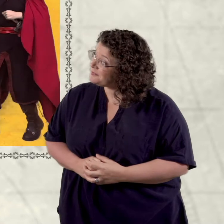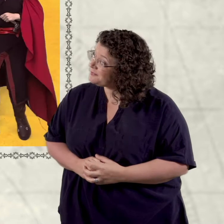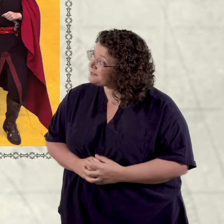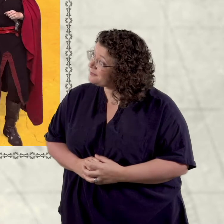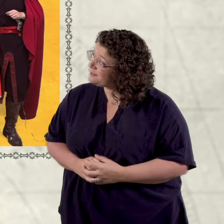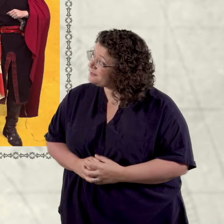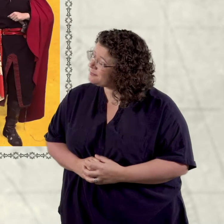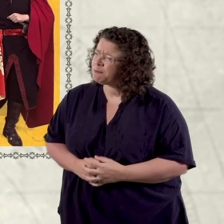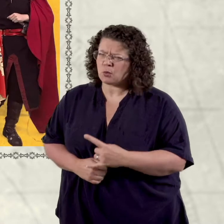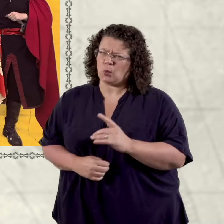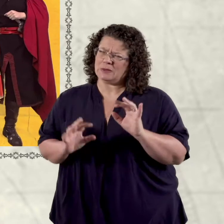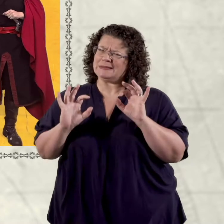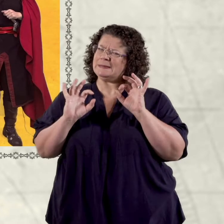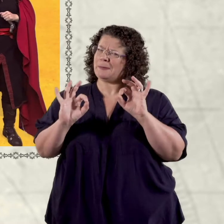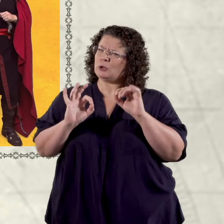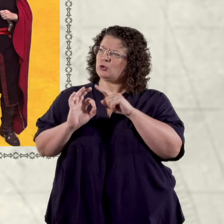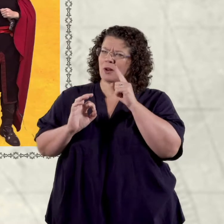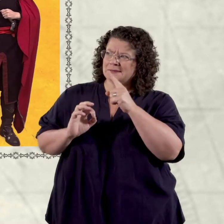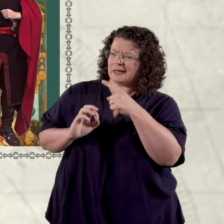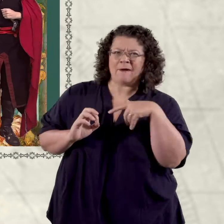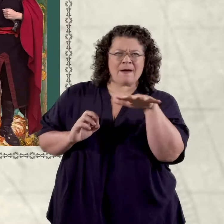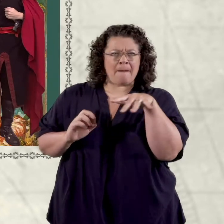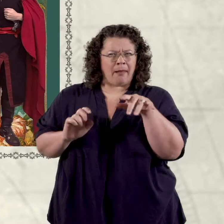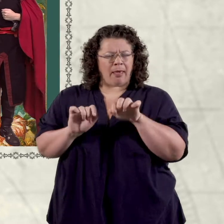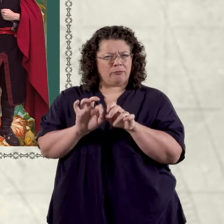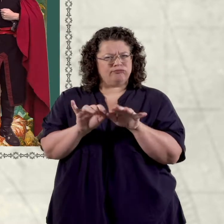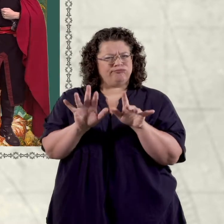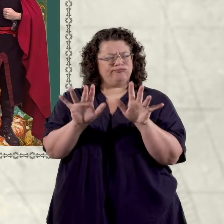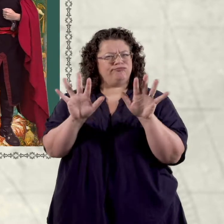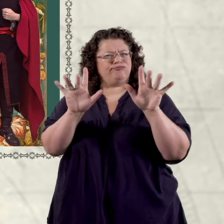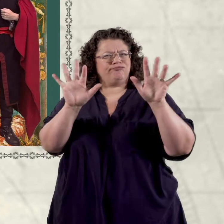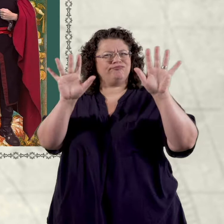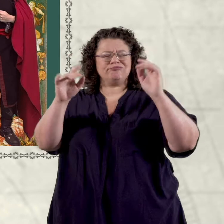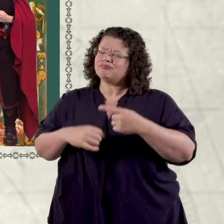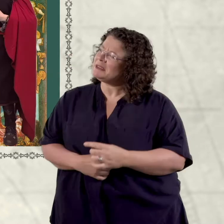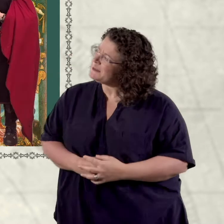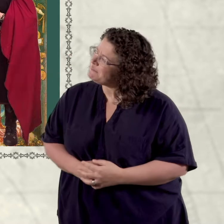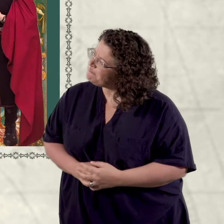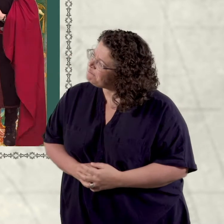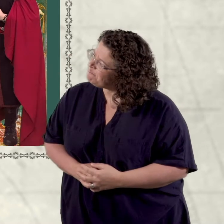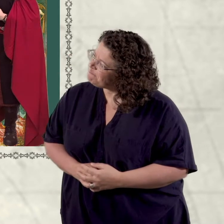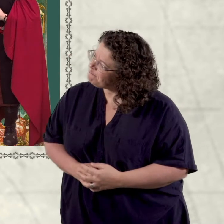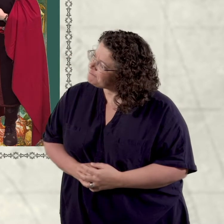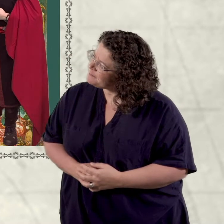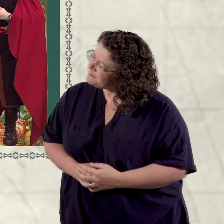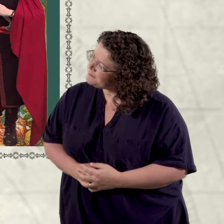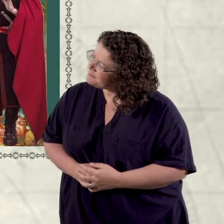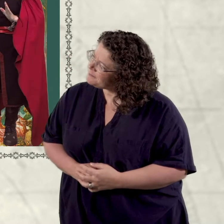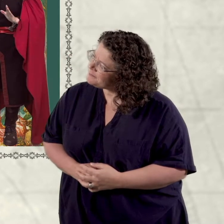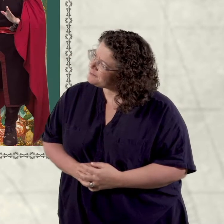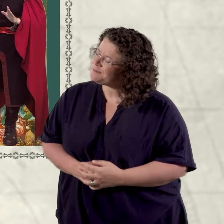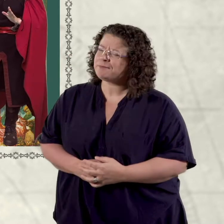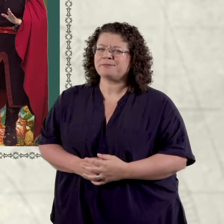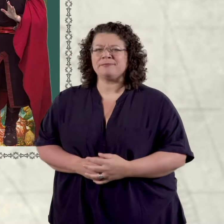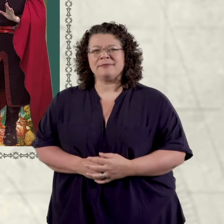Mi wna i ddechrau drwy ddangos coeden arbennig i chi. Fy nghoeden deulu. Dyma hi. Yn fy